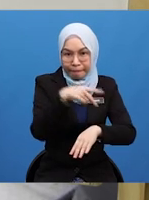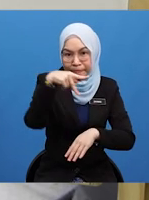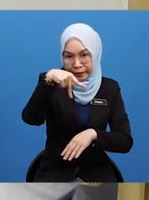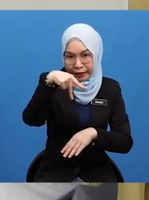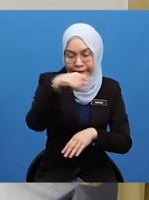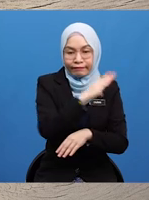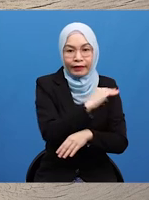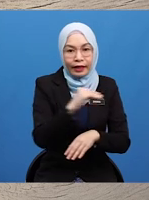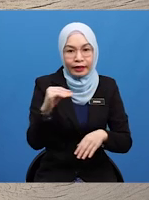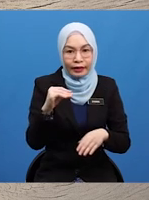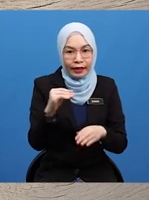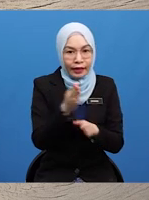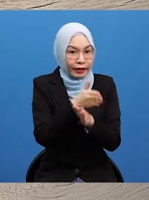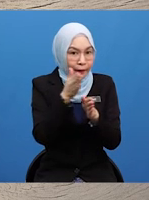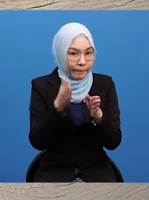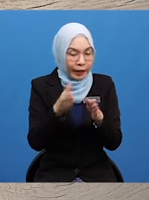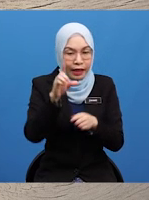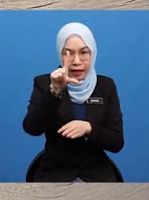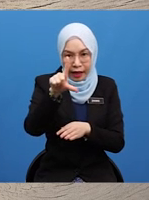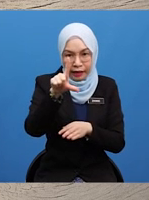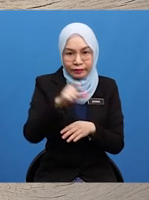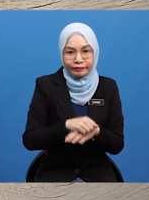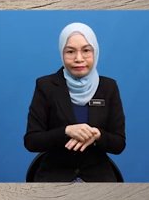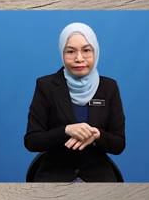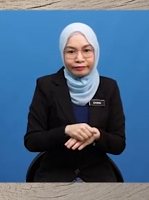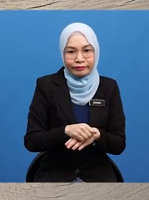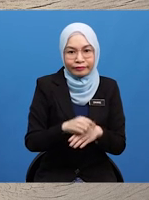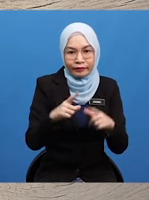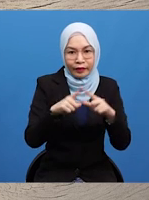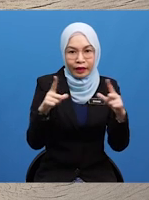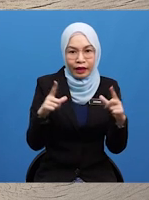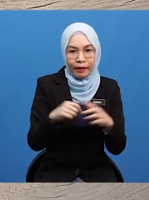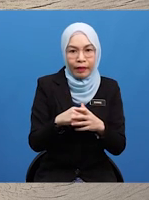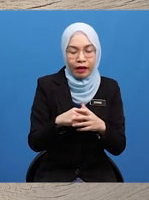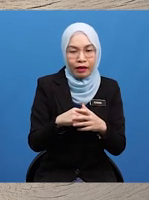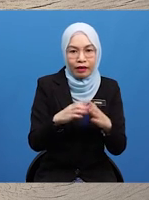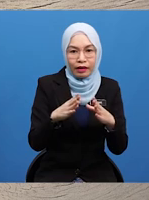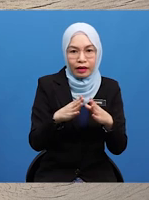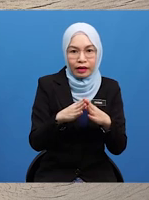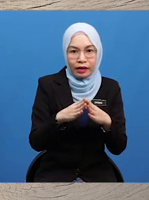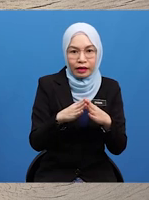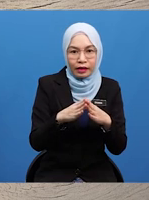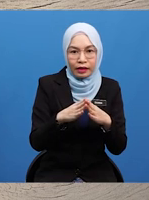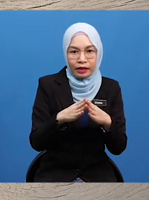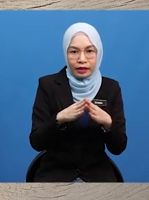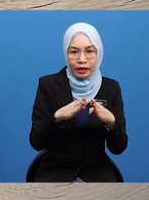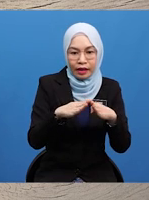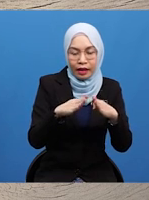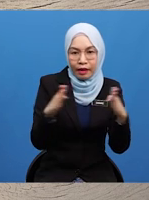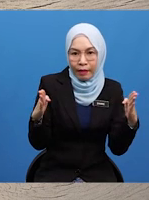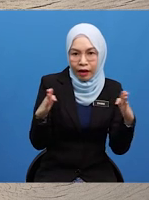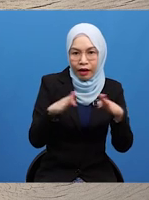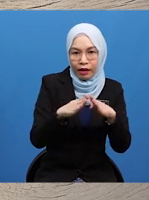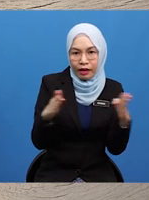lebar. Dalam pengiraan luas, panjang didarab dengan lebar,